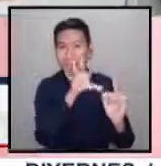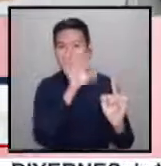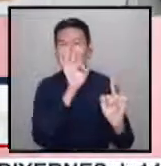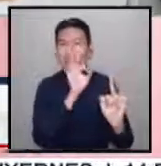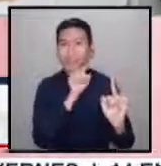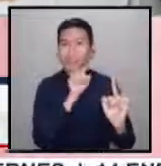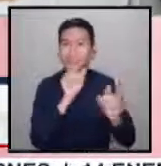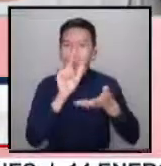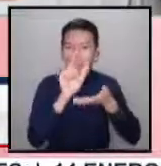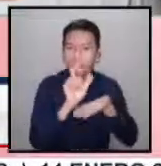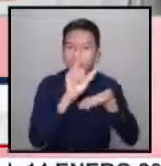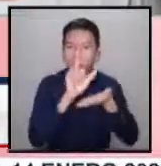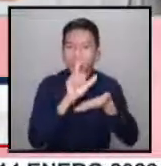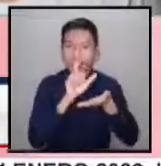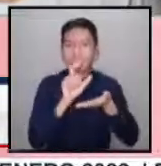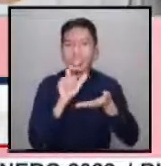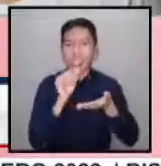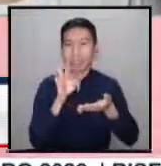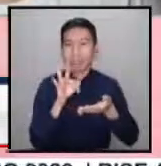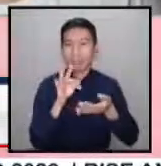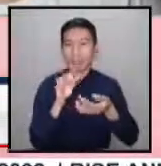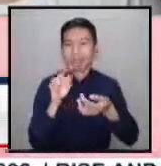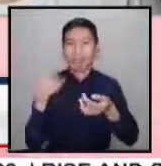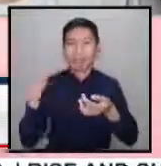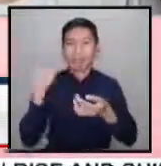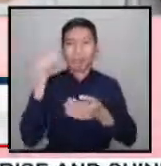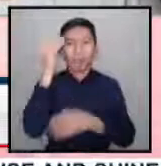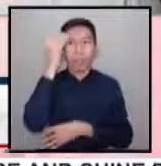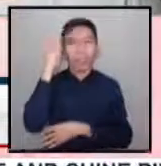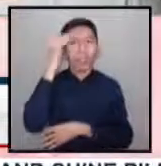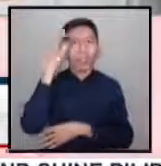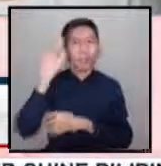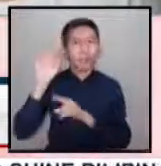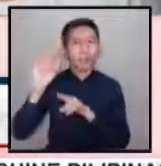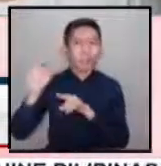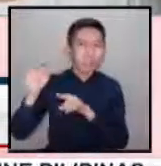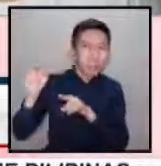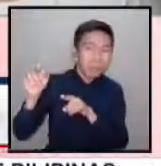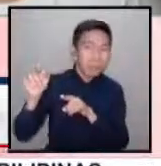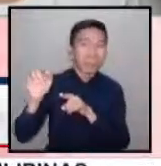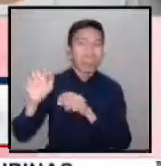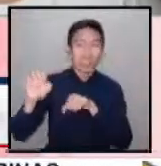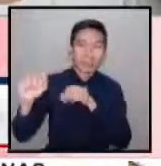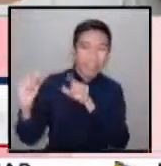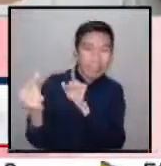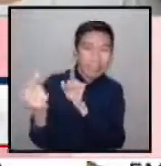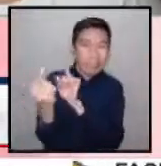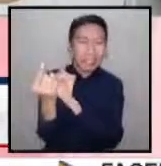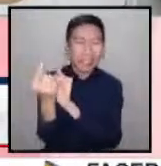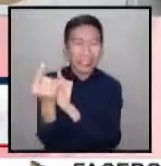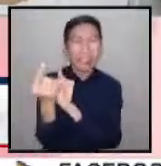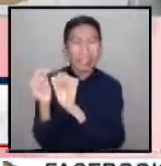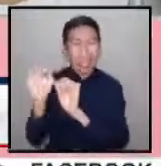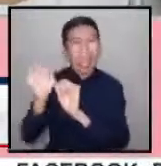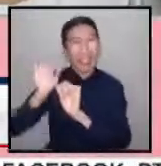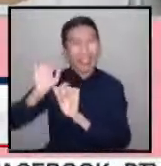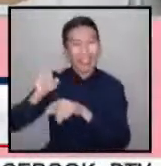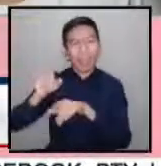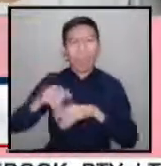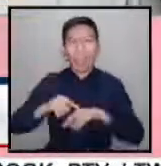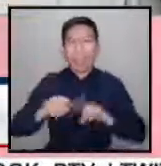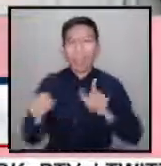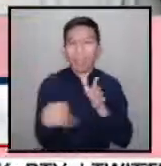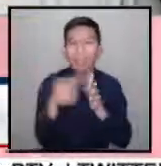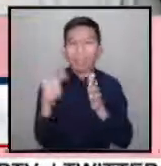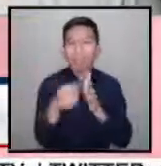basta mga hindi ko po kakilala na pwede ko pong i-approach, yun po. Pero minsan po kasi may mga nakakakilala sa